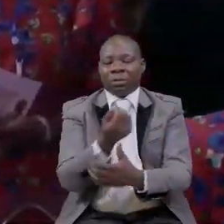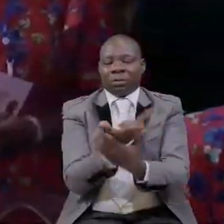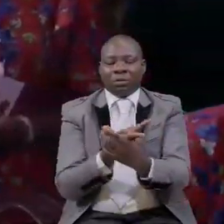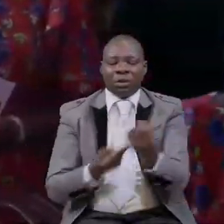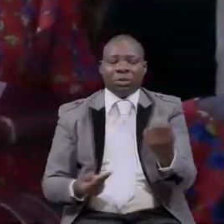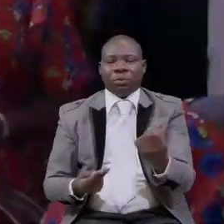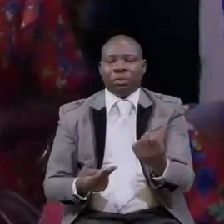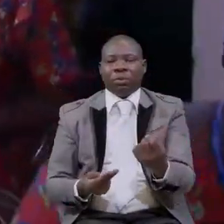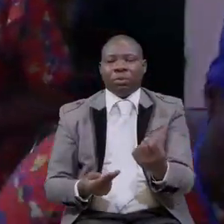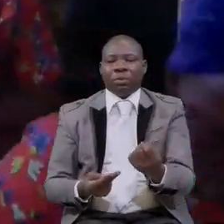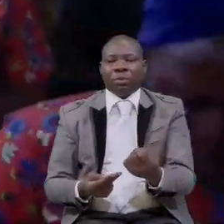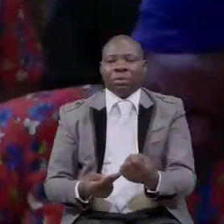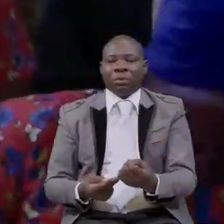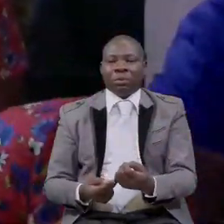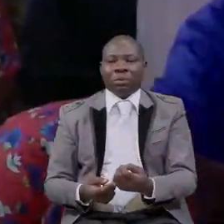Triple.